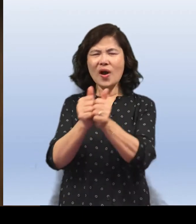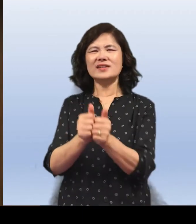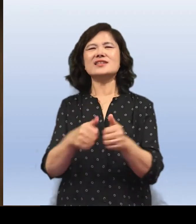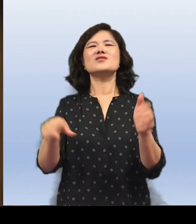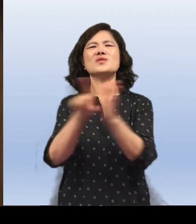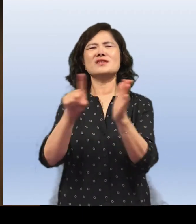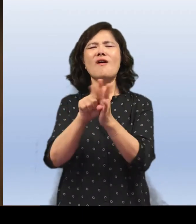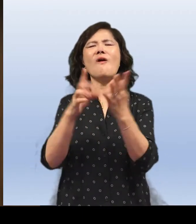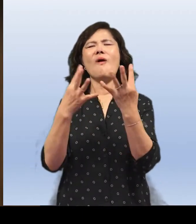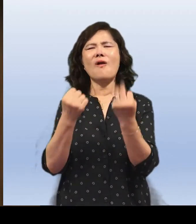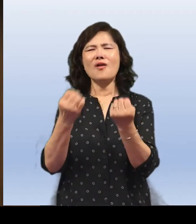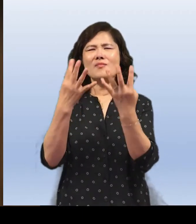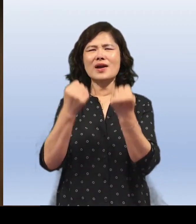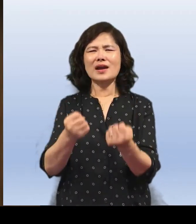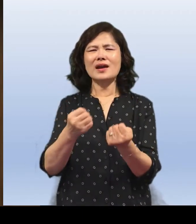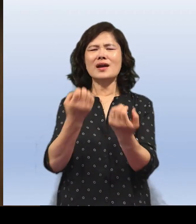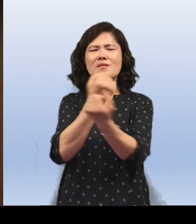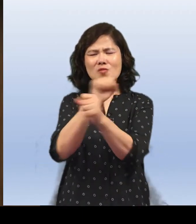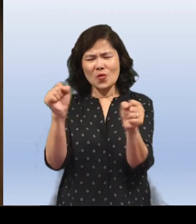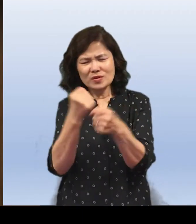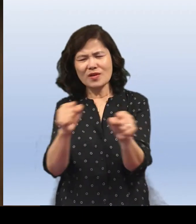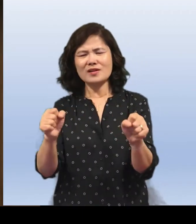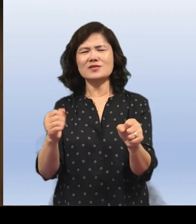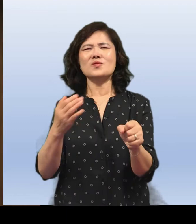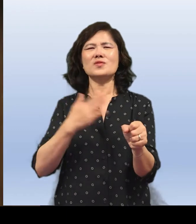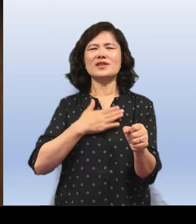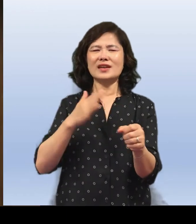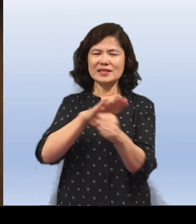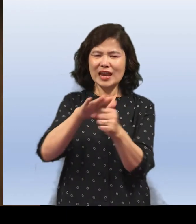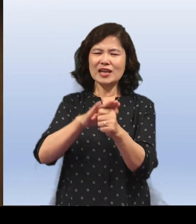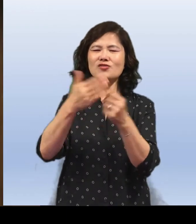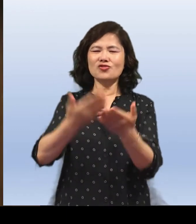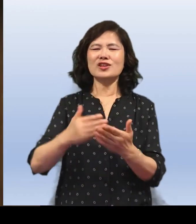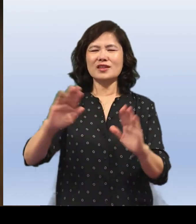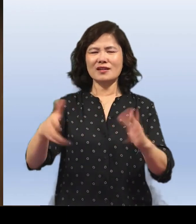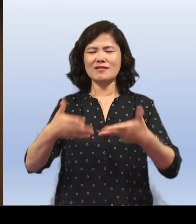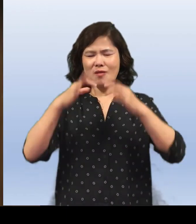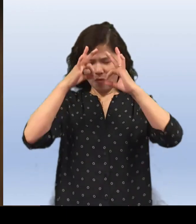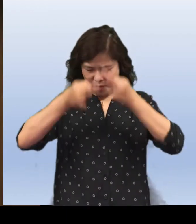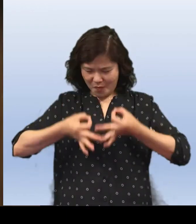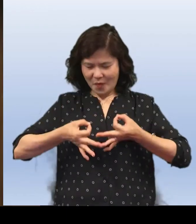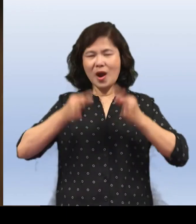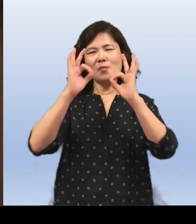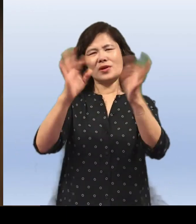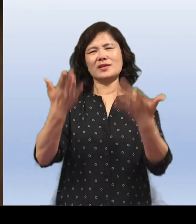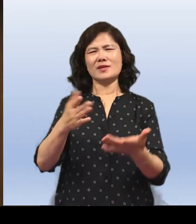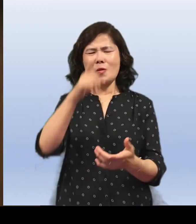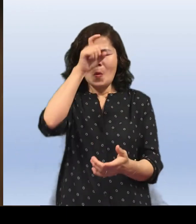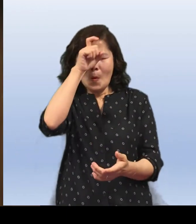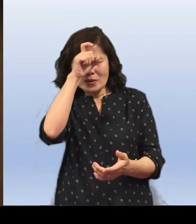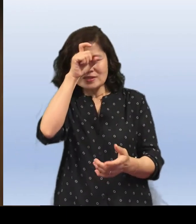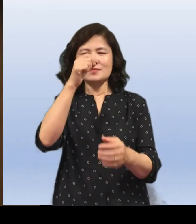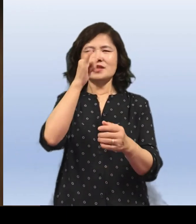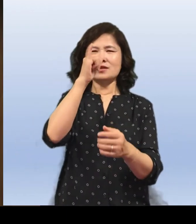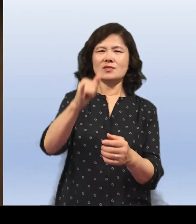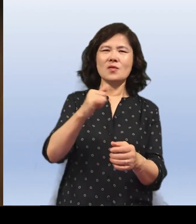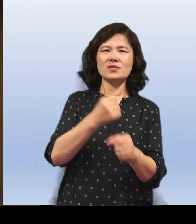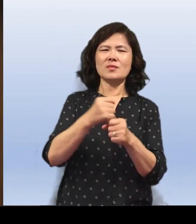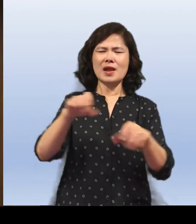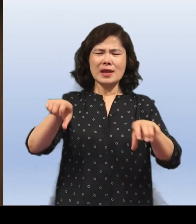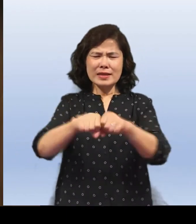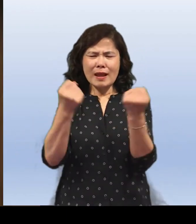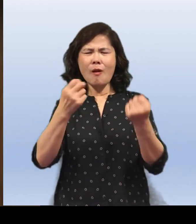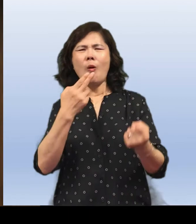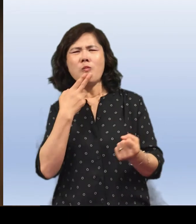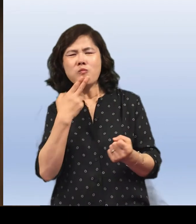위해서 얼마나 나를 용납하시고 사랑하셨는지를 보게 되었습니다. 고집스럽고 깨어질 것 같지